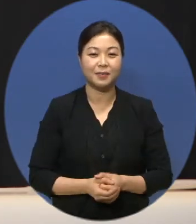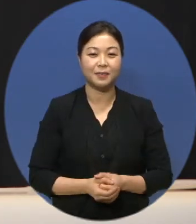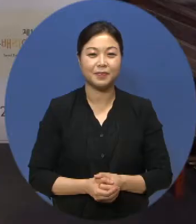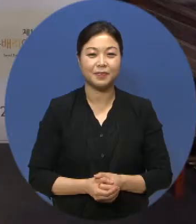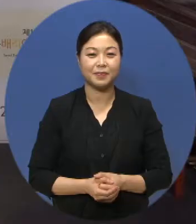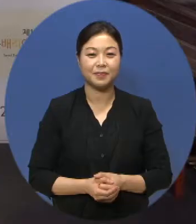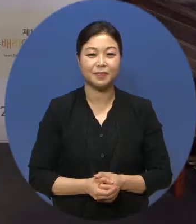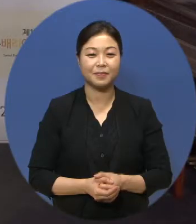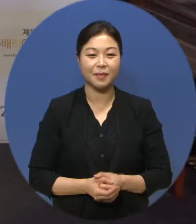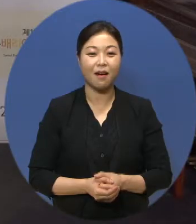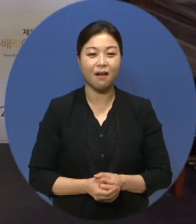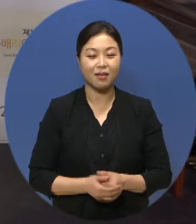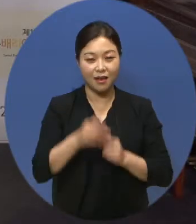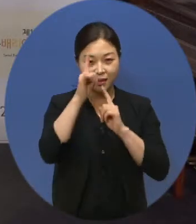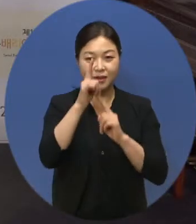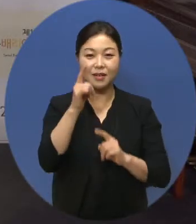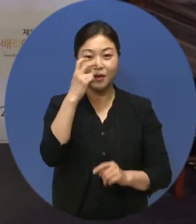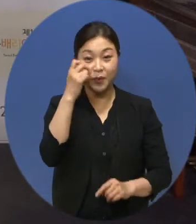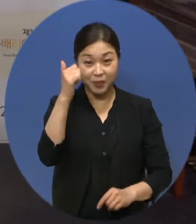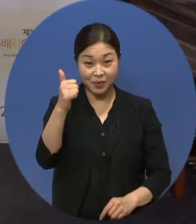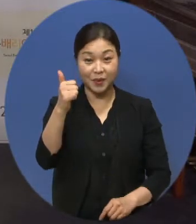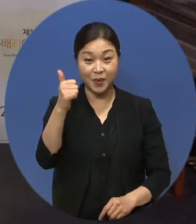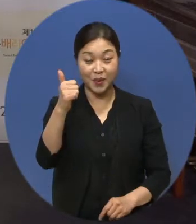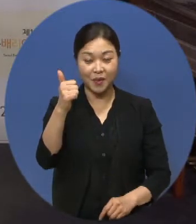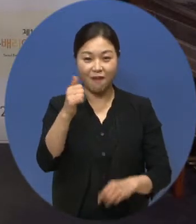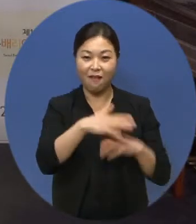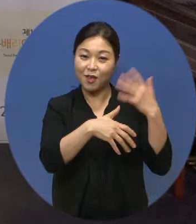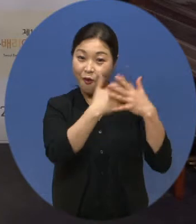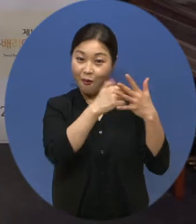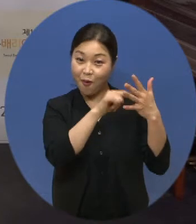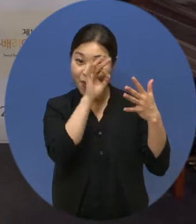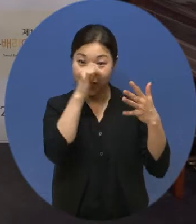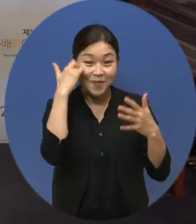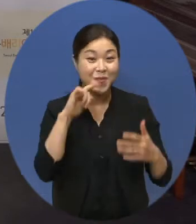그래요. 알겠습니다. 이태훈 감독님도 작품 어떻게 보셨는지요?